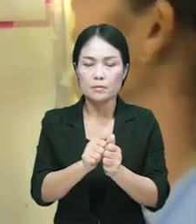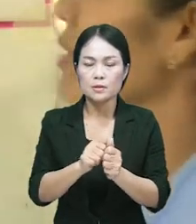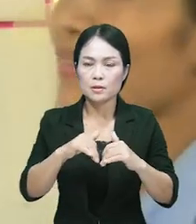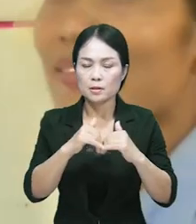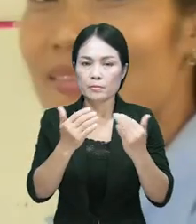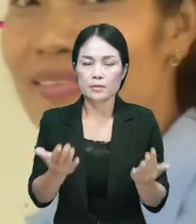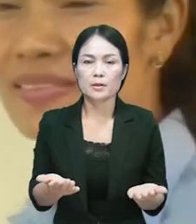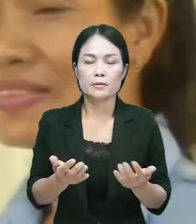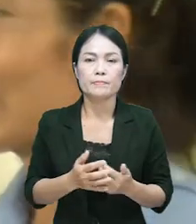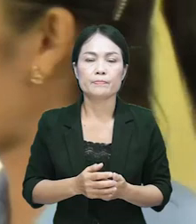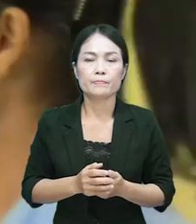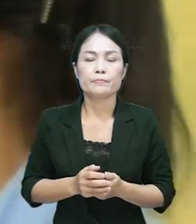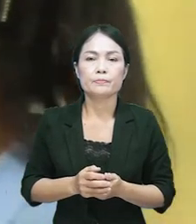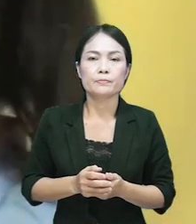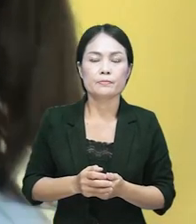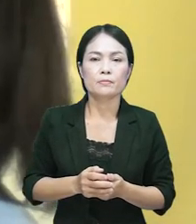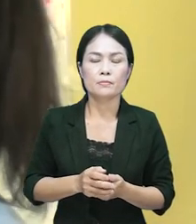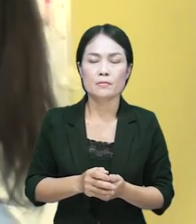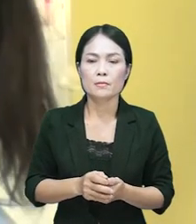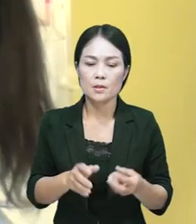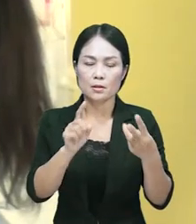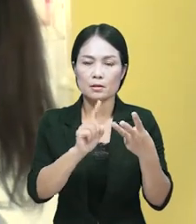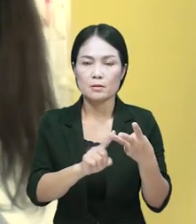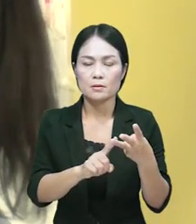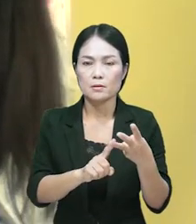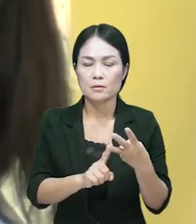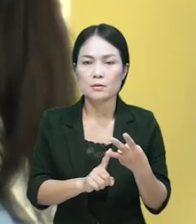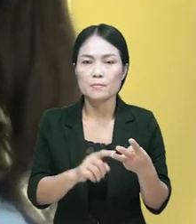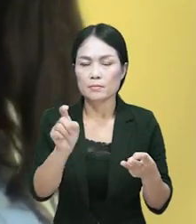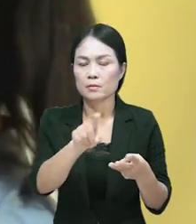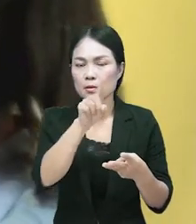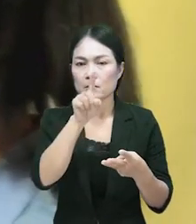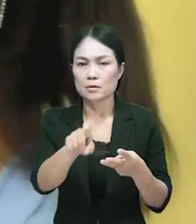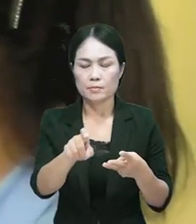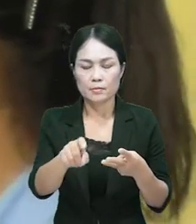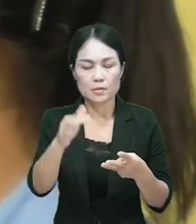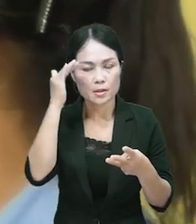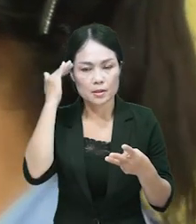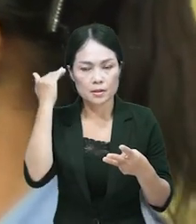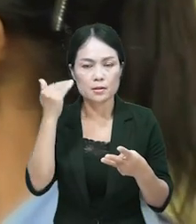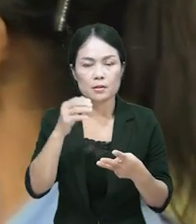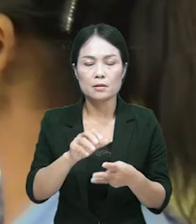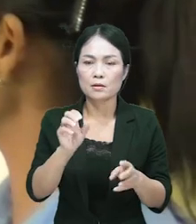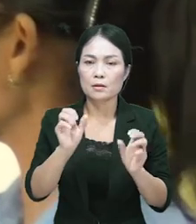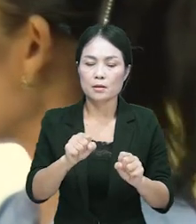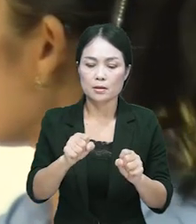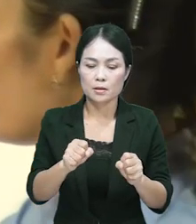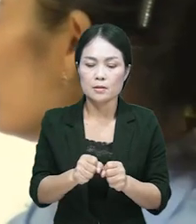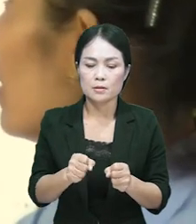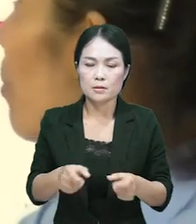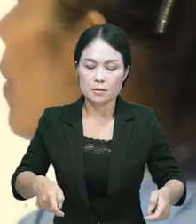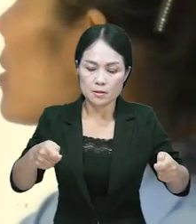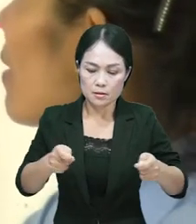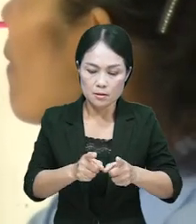ម្ដេចចាសំណួរទី3តើបរោះនោះចាំបាច់រកឆ្នាំងវែ